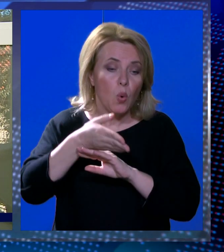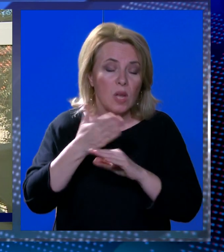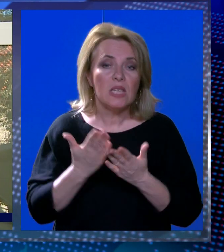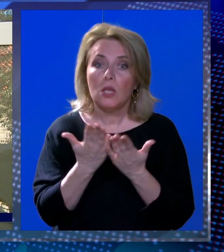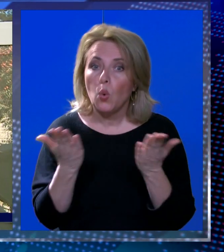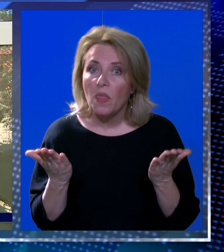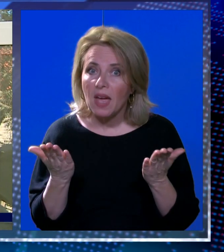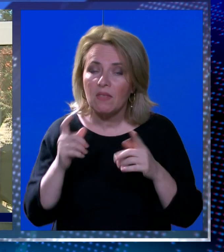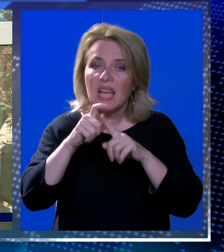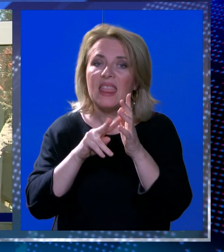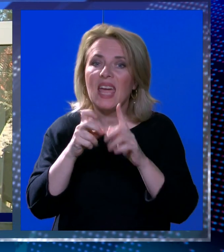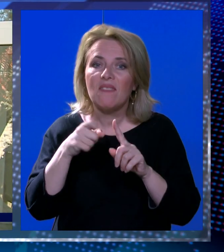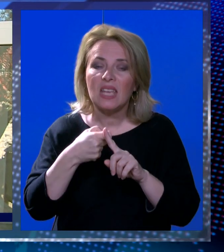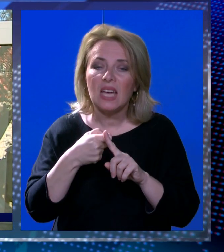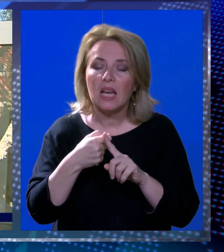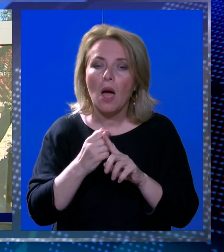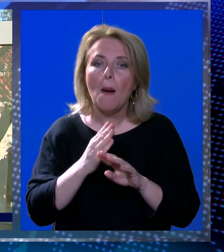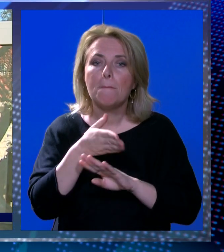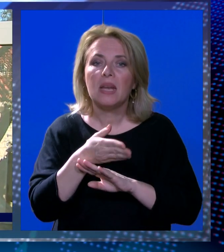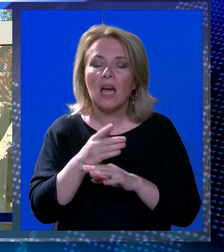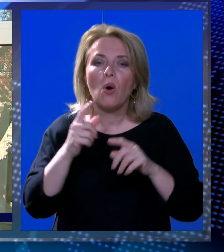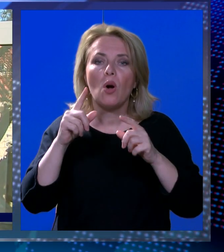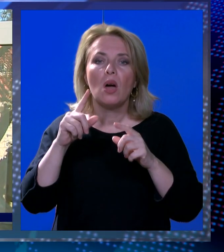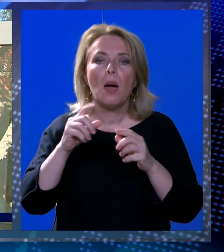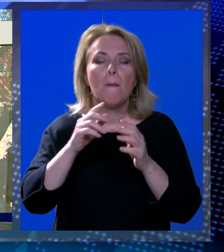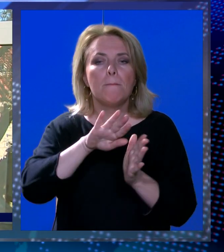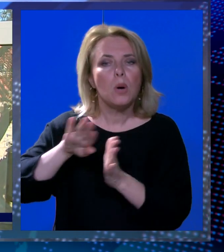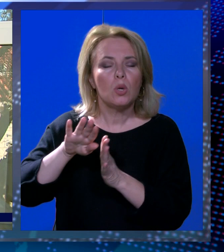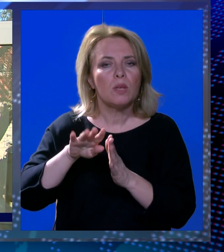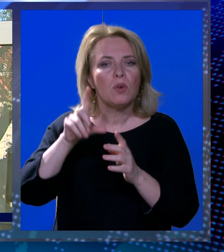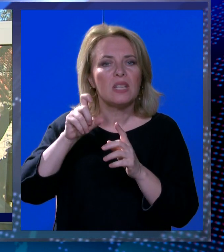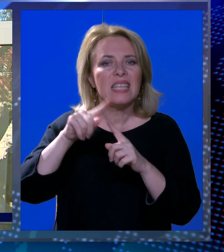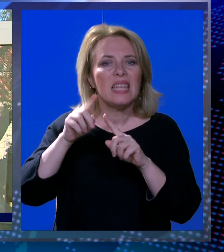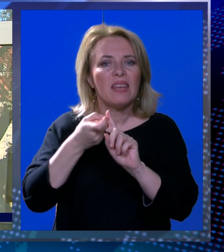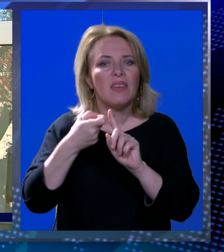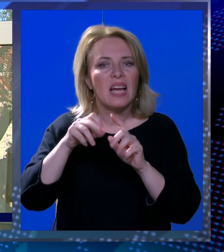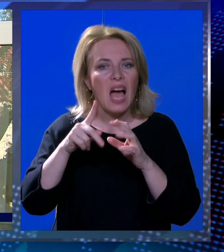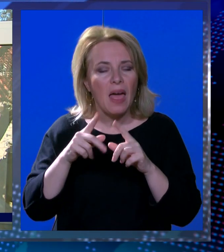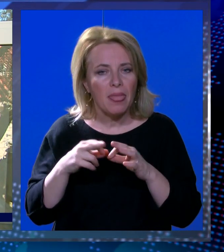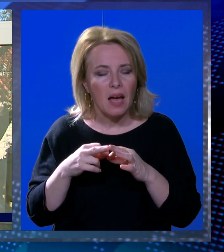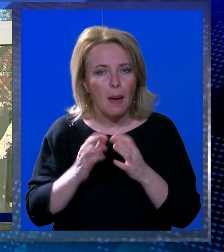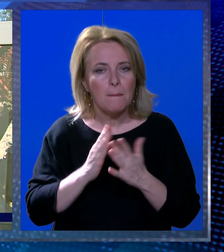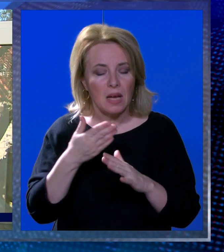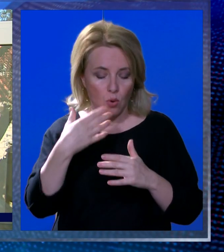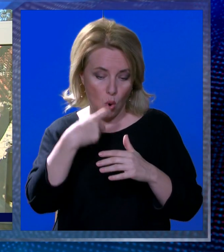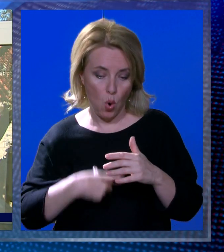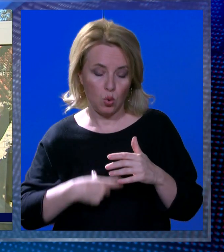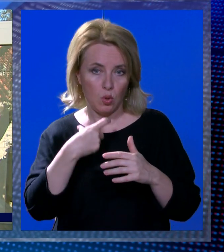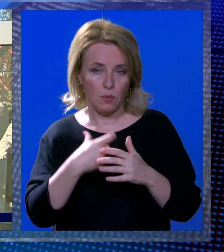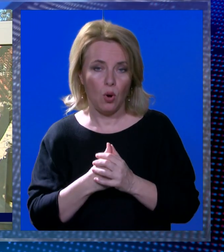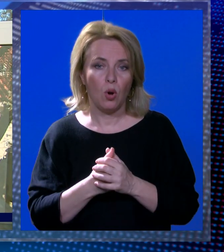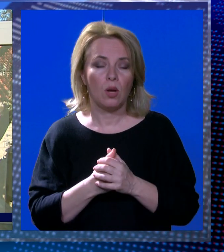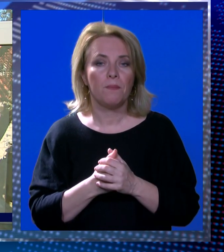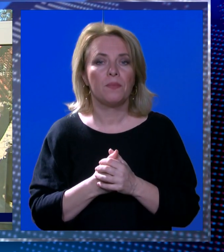Znači, ne može dijete imati pristup, niti vi možete preko djetetovog pristupa dobiti tu mogućnost, nego znači preko